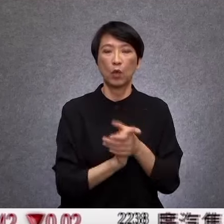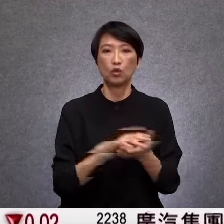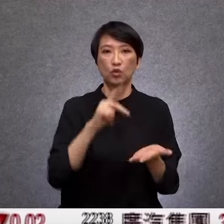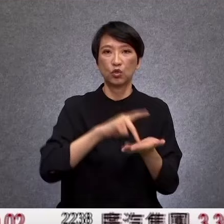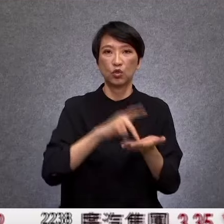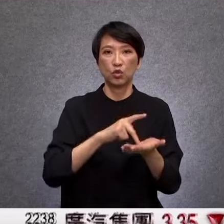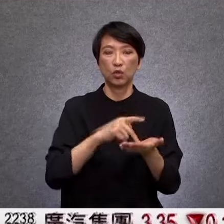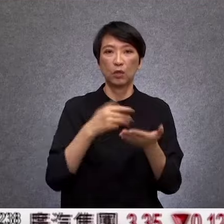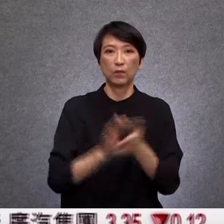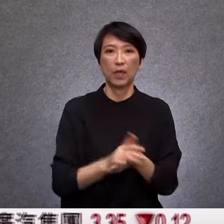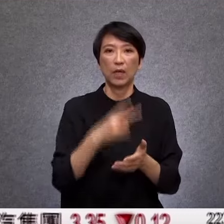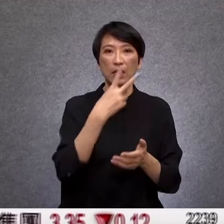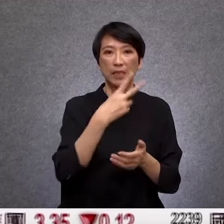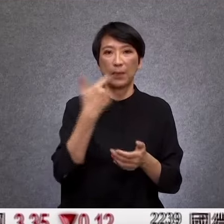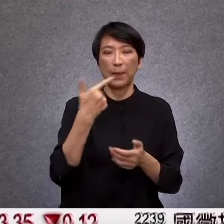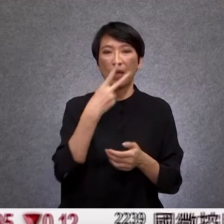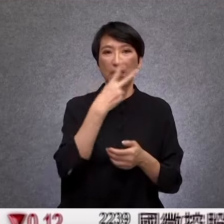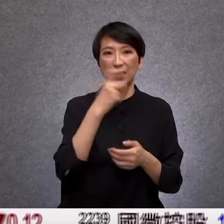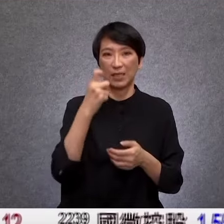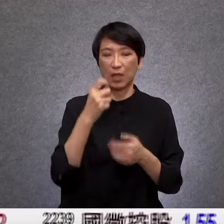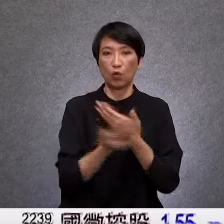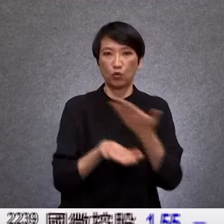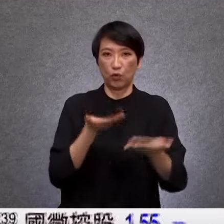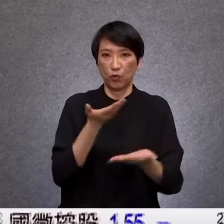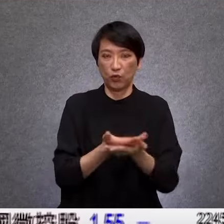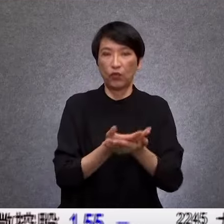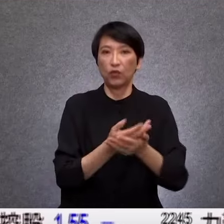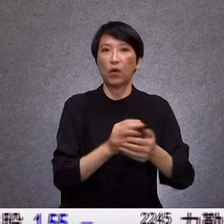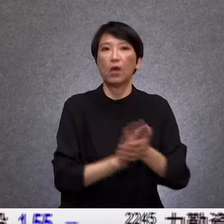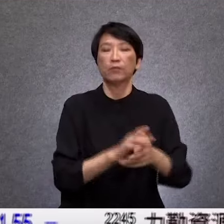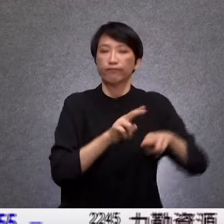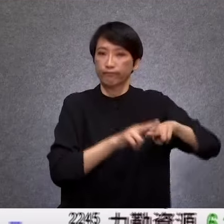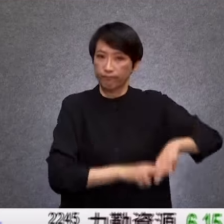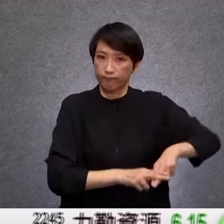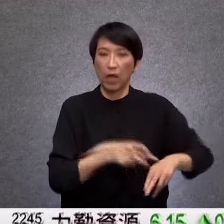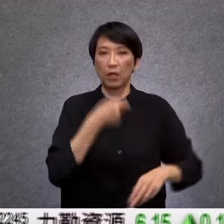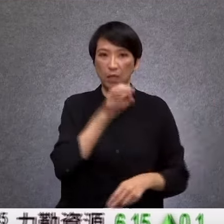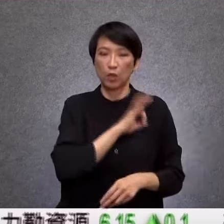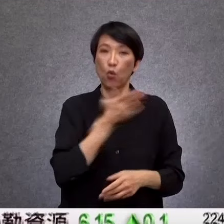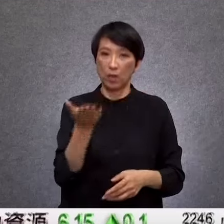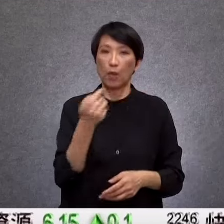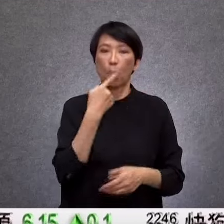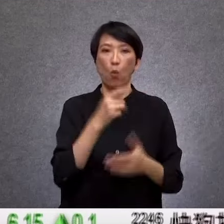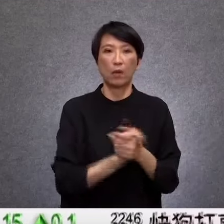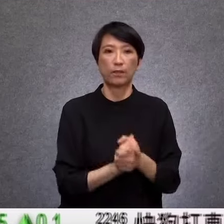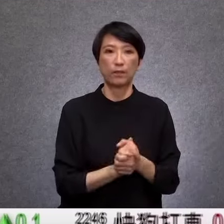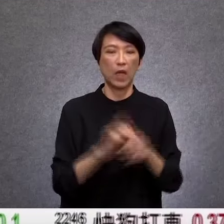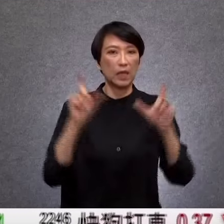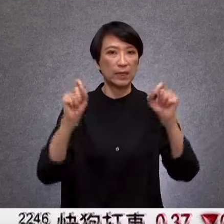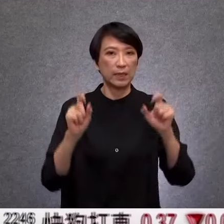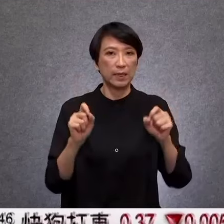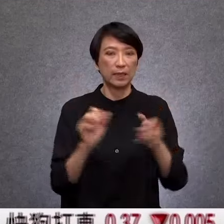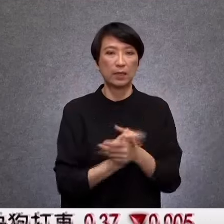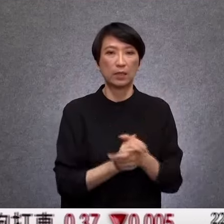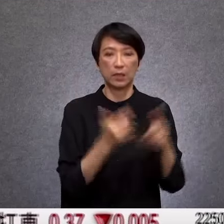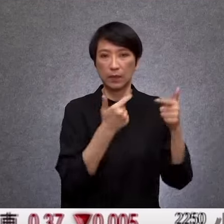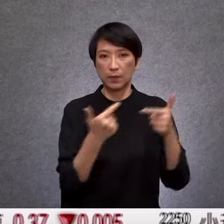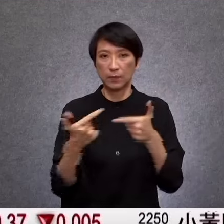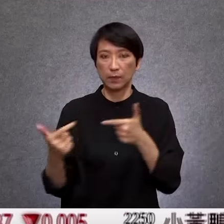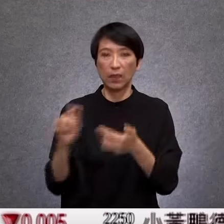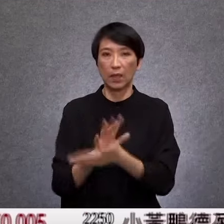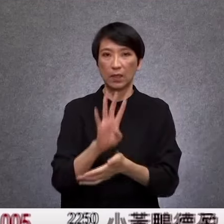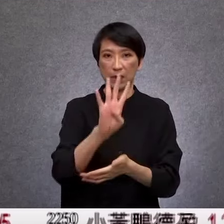就話啊，係撇除咗發債嘅話咧，2028-2029年度咧，香港就可以恢復盈餘啦。即係頭先記者會上面都咁講。